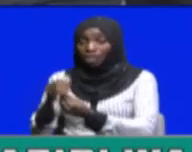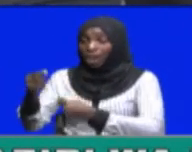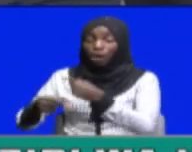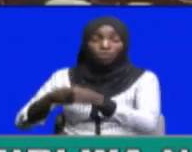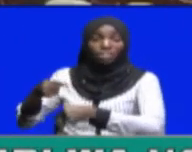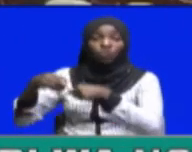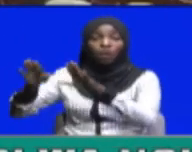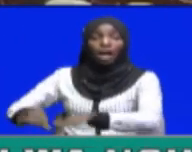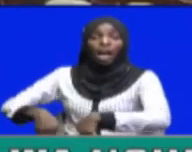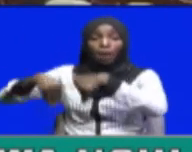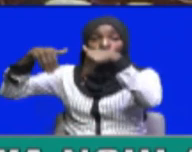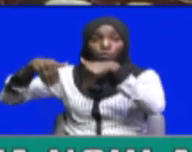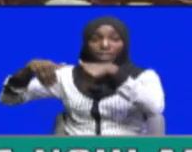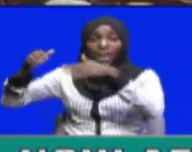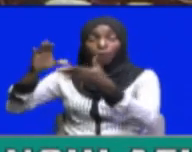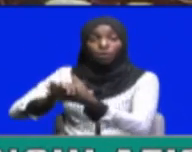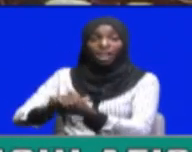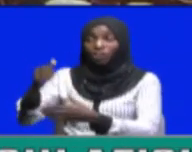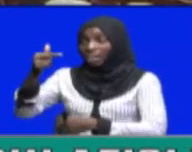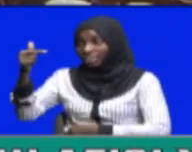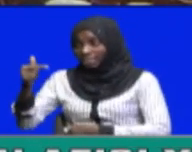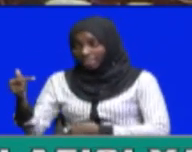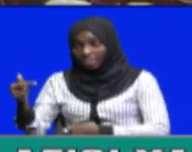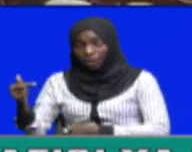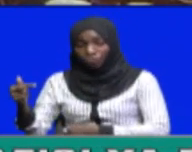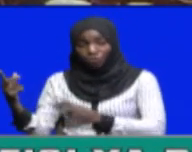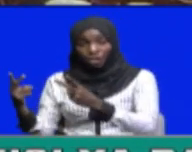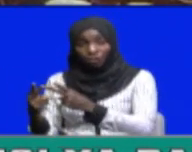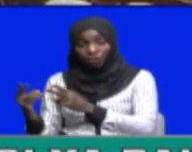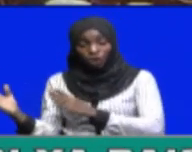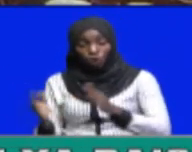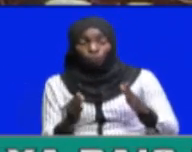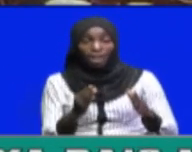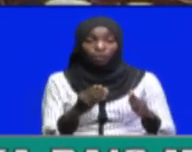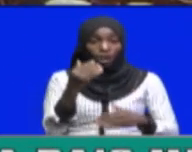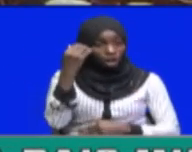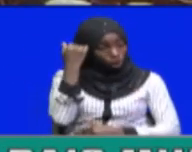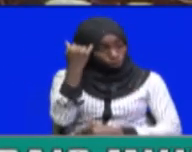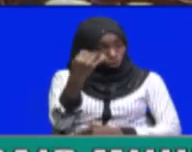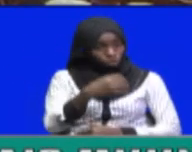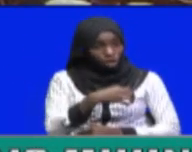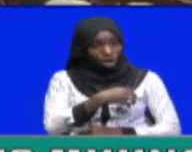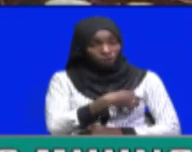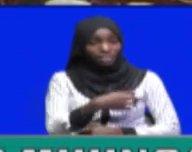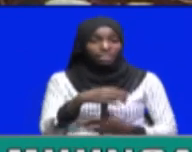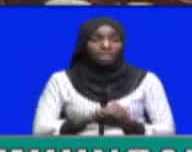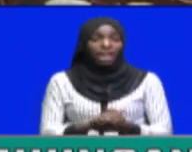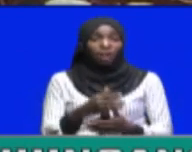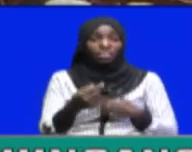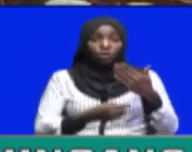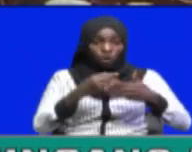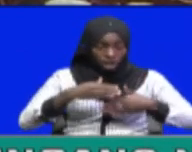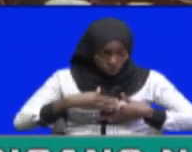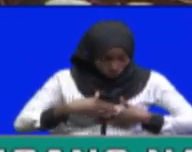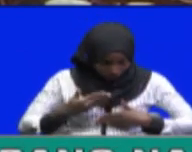wa Tanzania. Naye waziri wa nchi ofisi ya makamu wa rais muungano na mazingira Musa Azan Zungu ametoa shukurani kwa rais wa Jamhuri ya